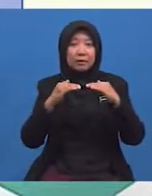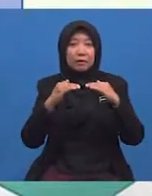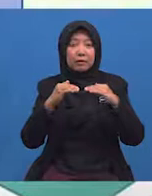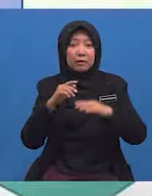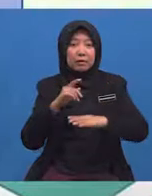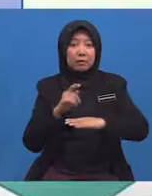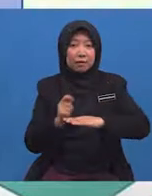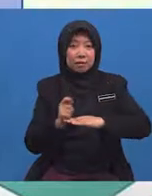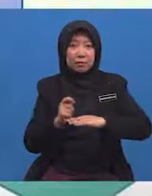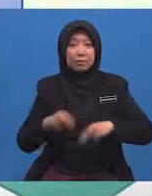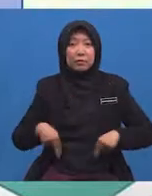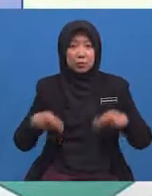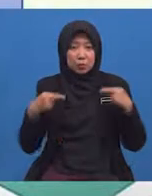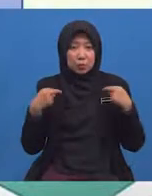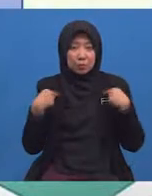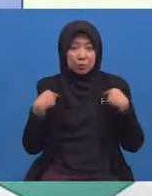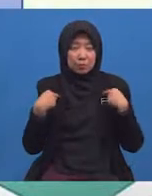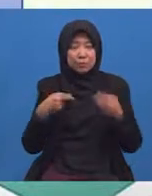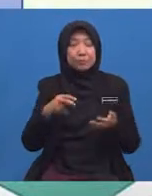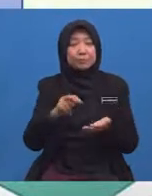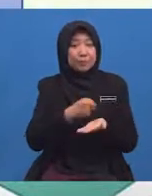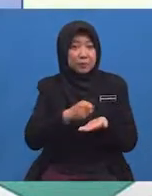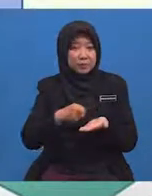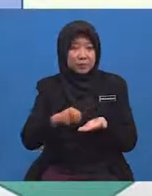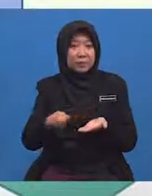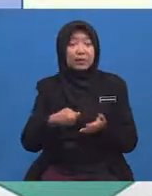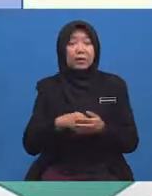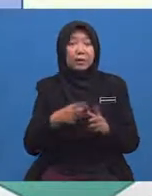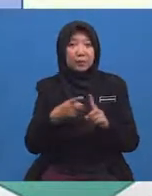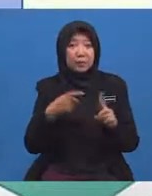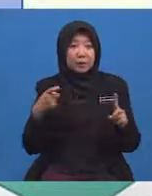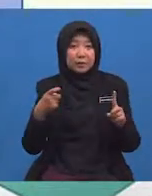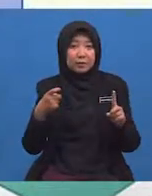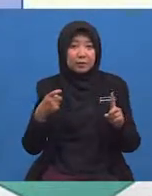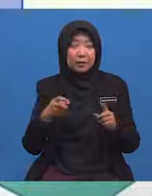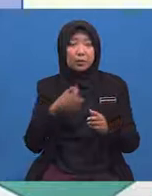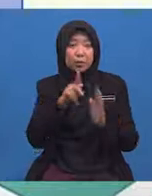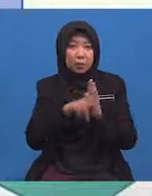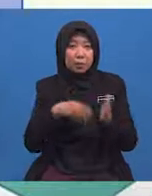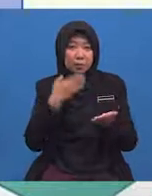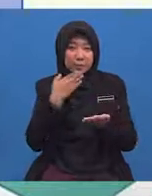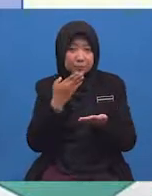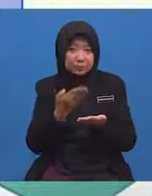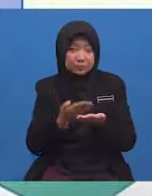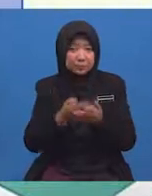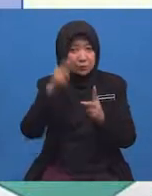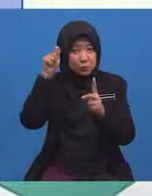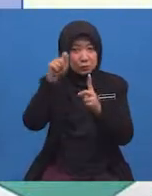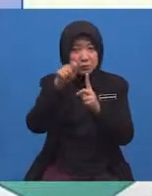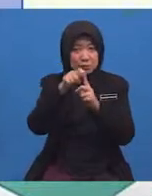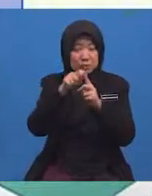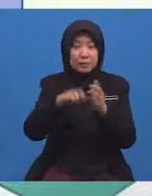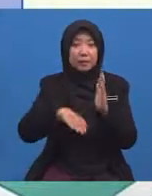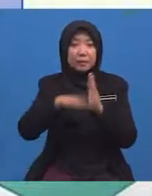masyarakat secara berencana daripada keadaan yang kurang baik menuju kepada keadaan yang